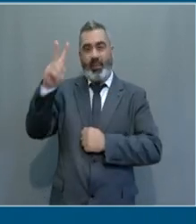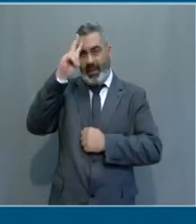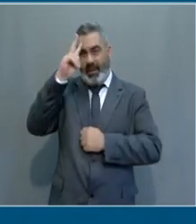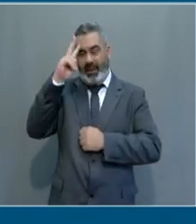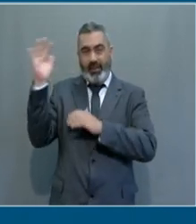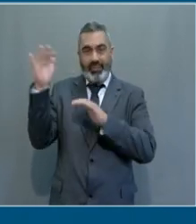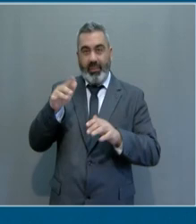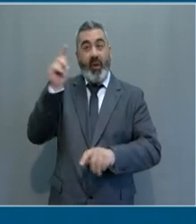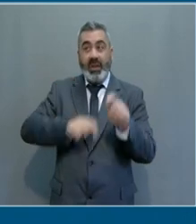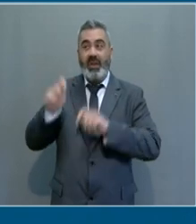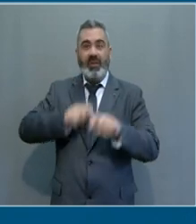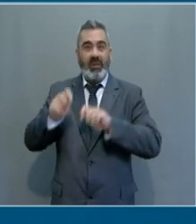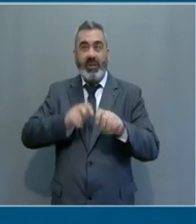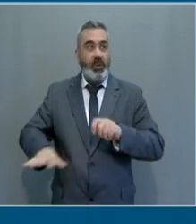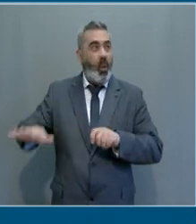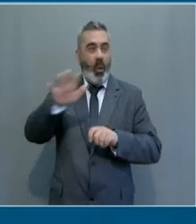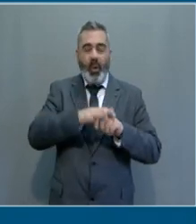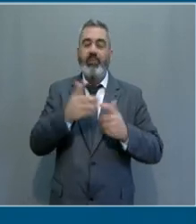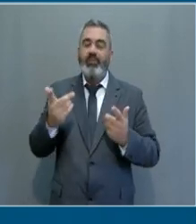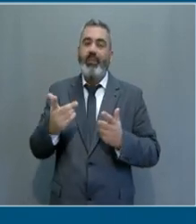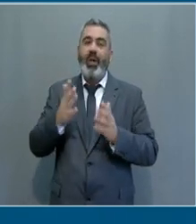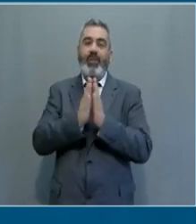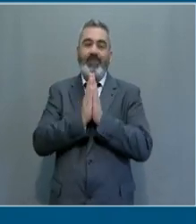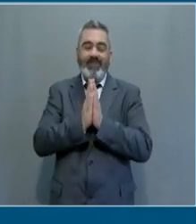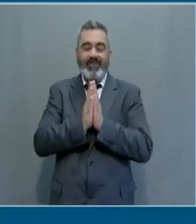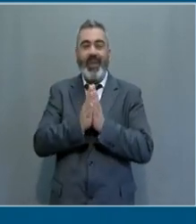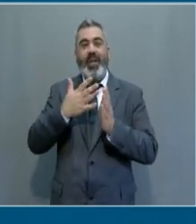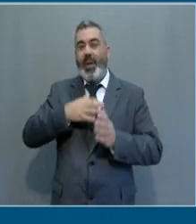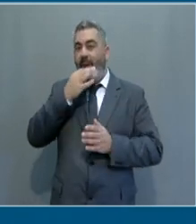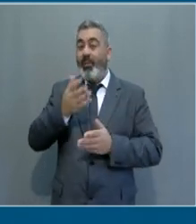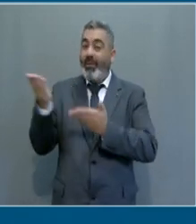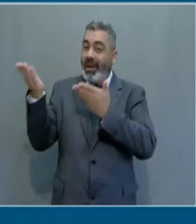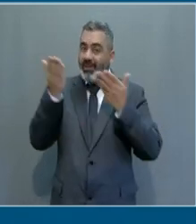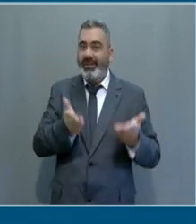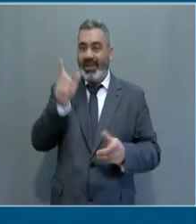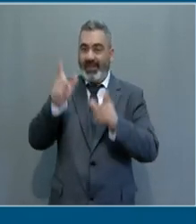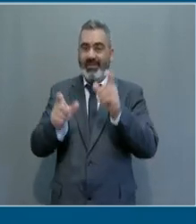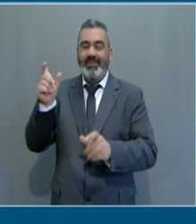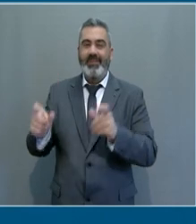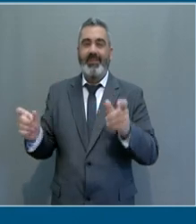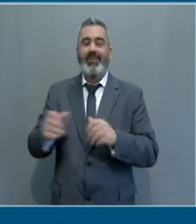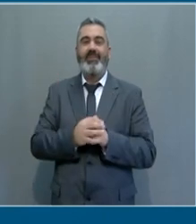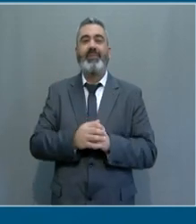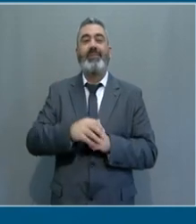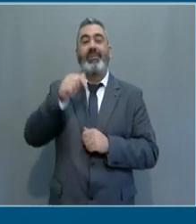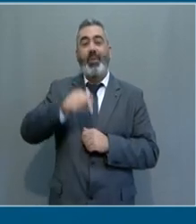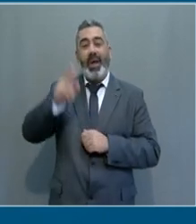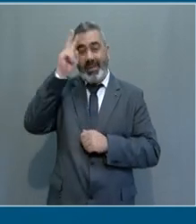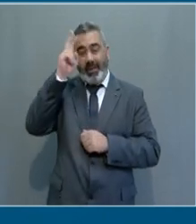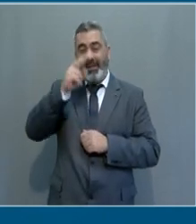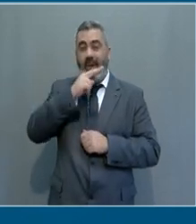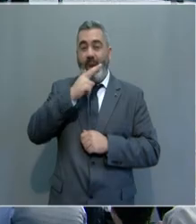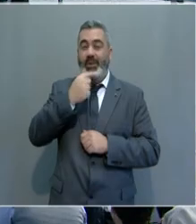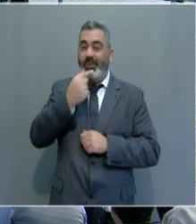κατασκεύασαν το πάρκο, να μου επιτραπεί να τους καλωσορίσω και αυτούς. Liebe Freunde, willkommen in